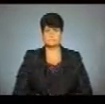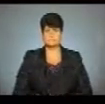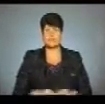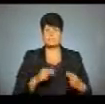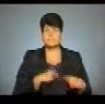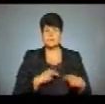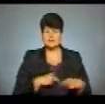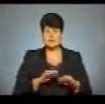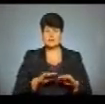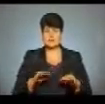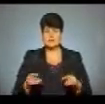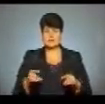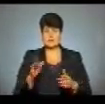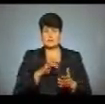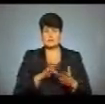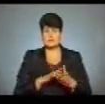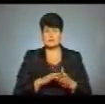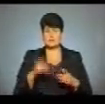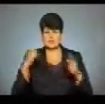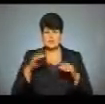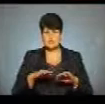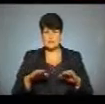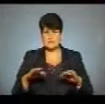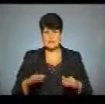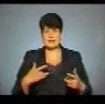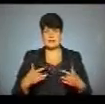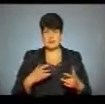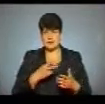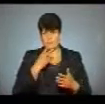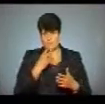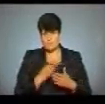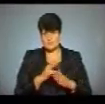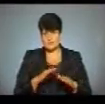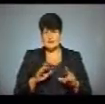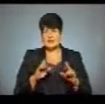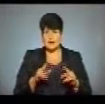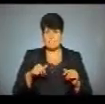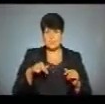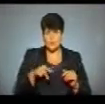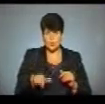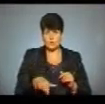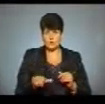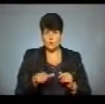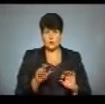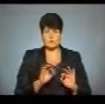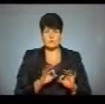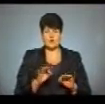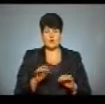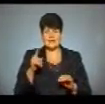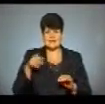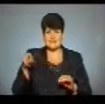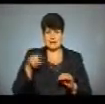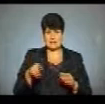Працівники та учні Тернопільського центру творчості дітей та юнацтва на сцені показали школярам, як переходити дорогу та розповіли про знаки дорожнього